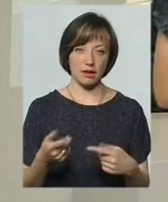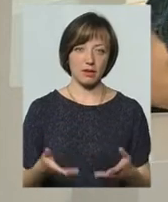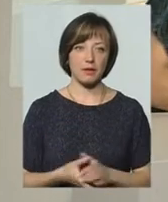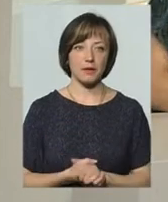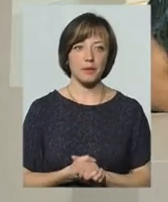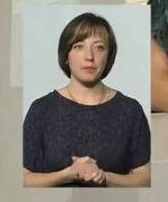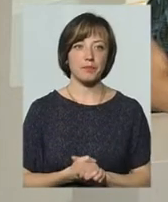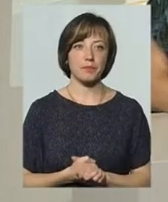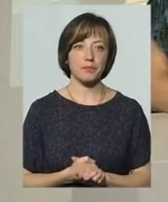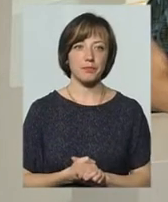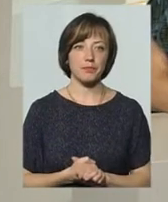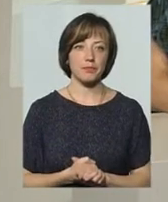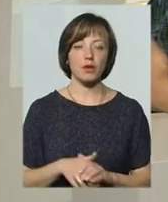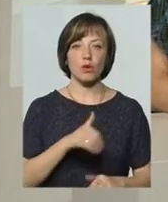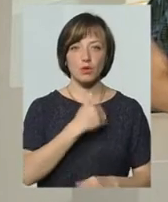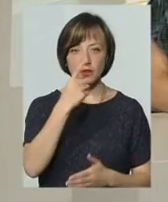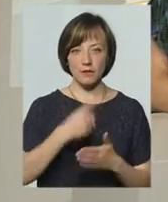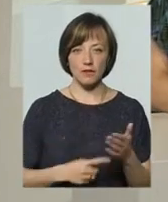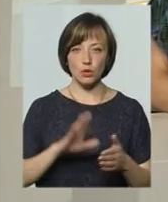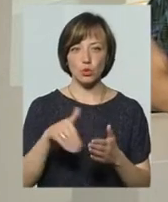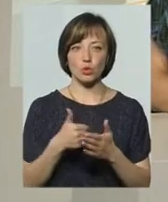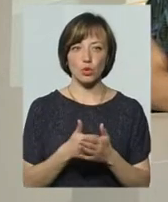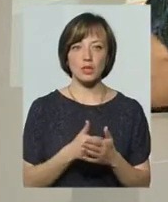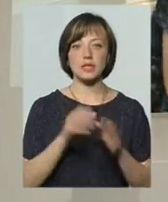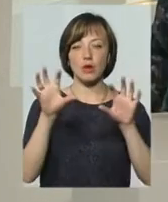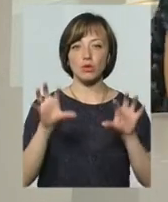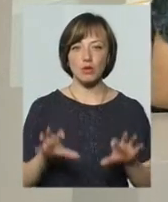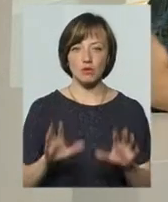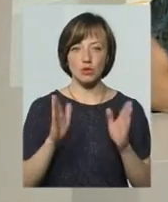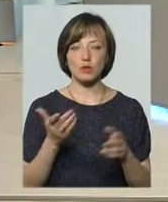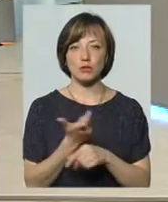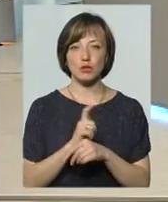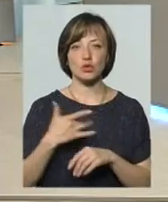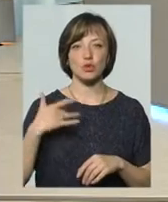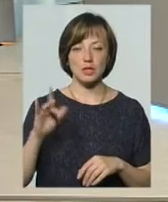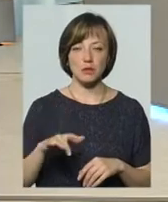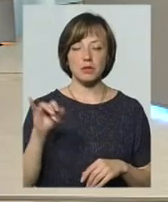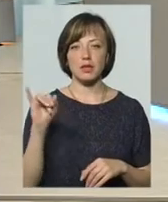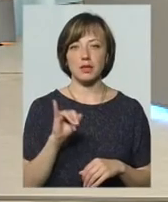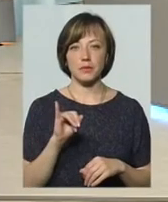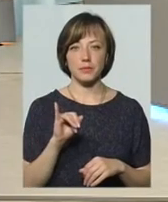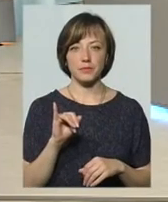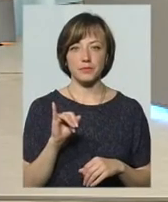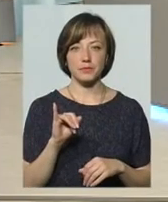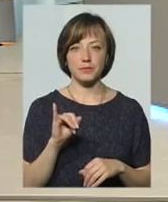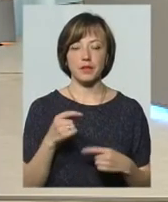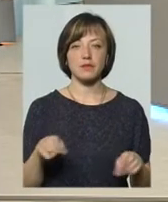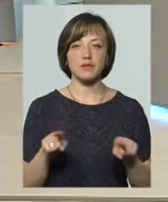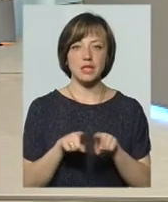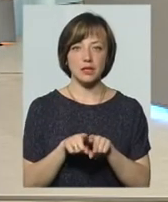Хочеться вірити, що до того часу і законодавство буде більш жорстким, і